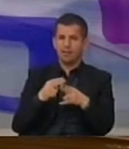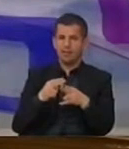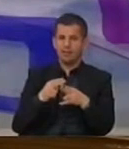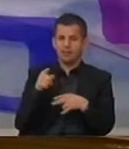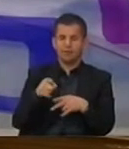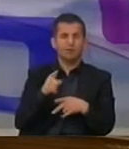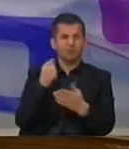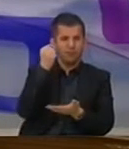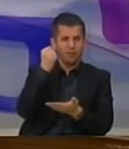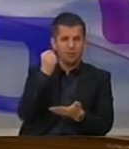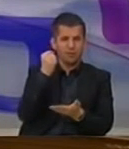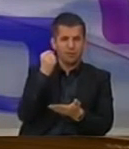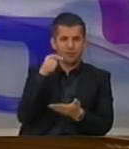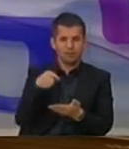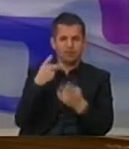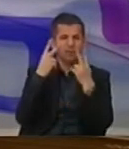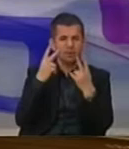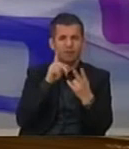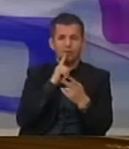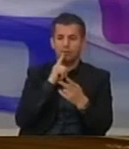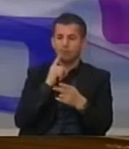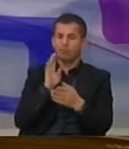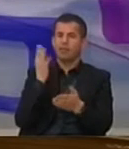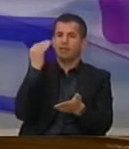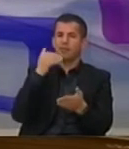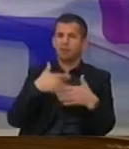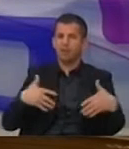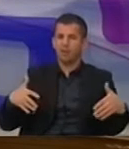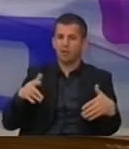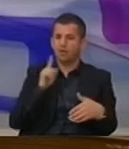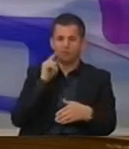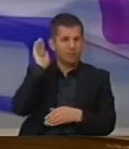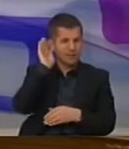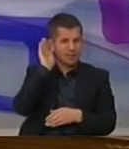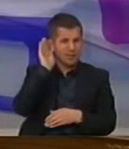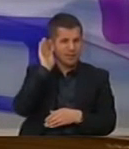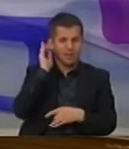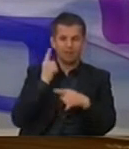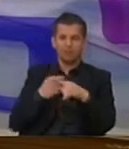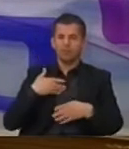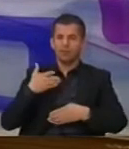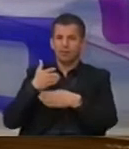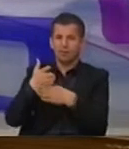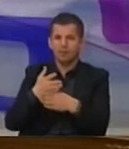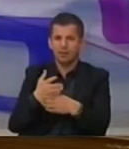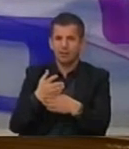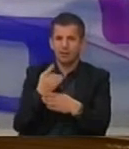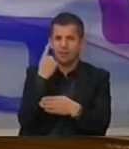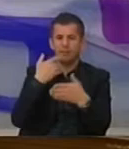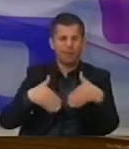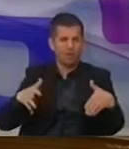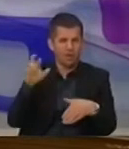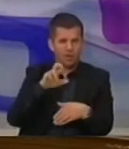është një fond i donatorëve rreth 14 milion, ku Ministria e Tregtisë dhe Industrisë kontribon këtu fillimisht me 1 milion